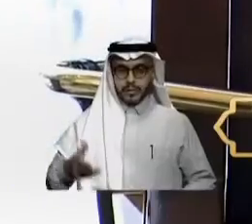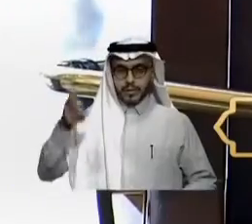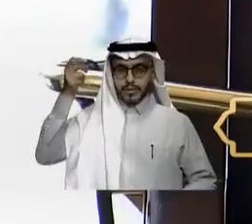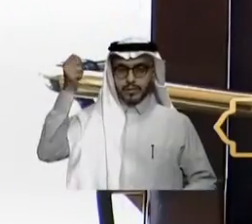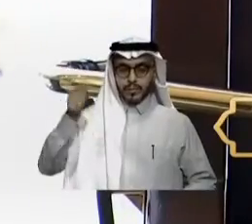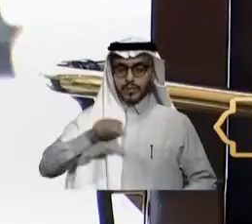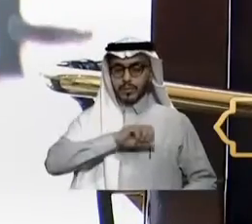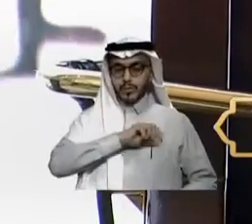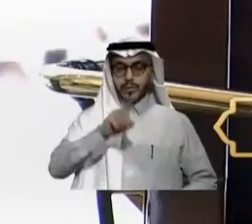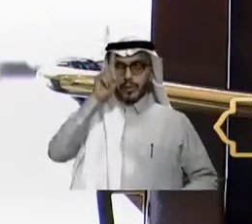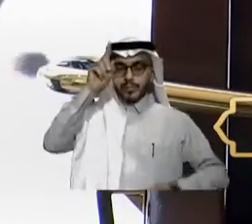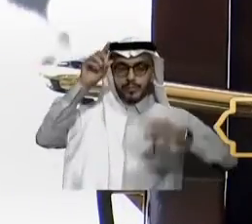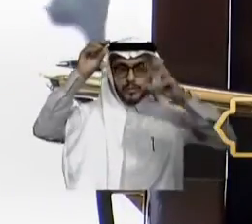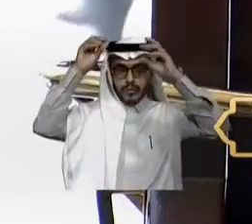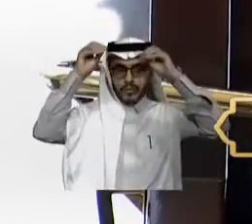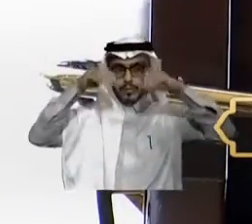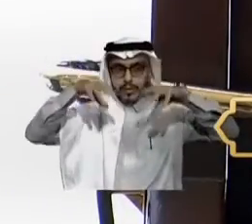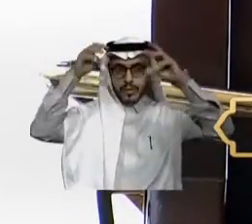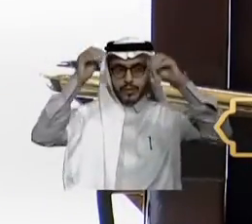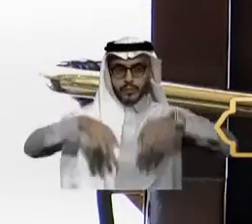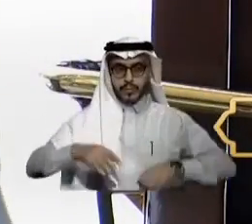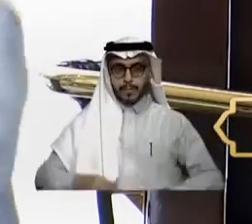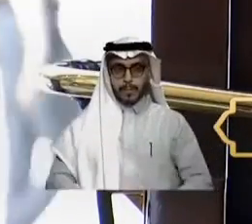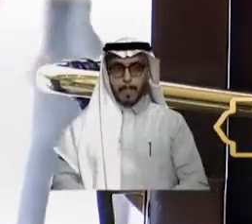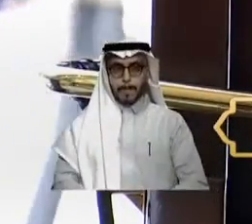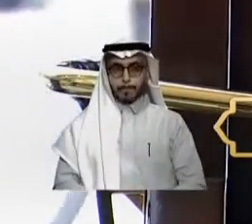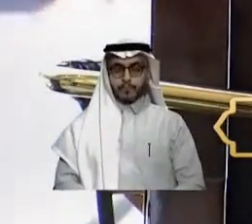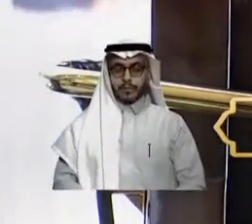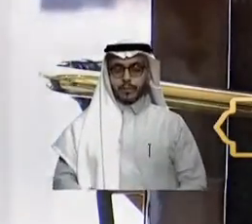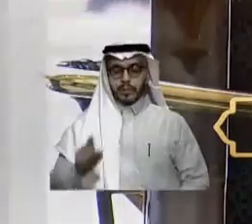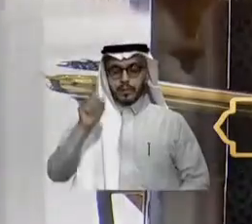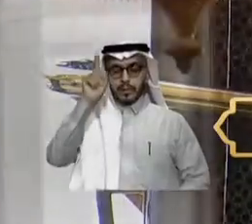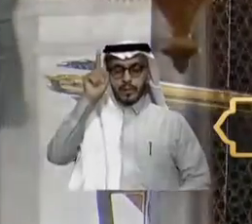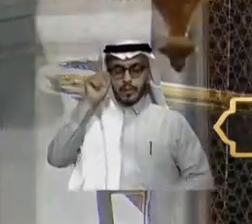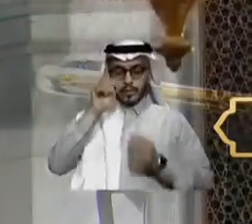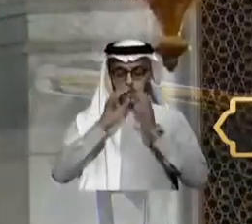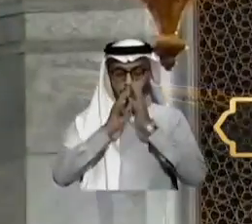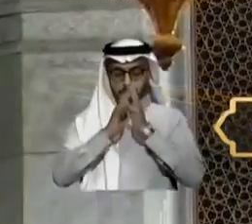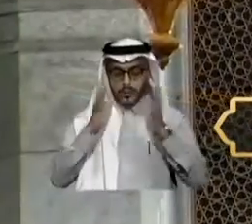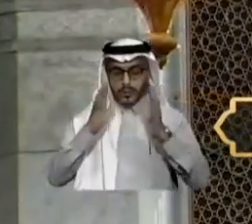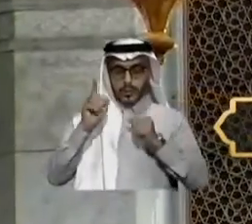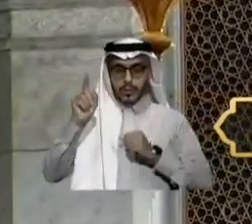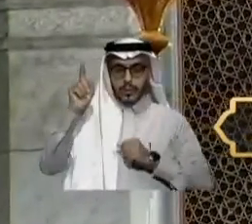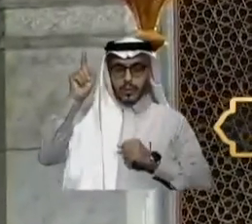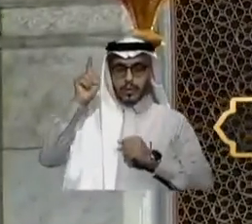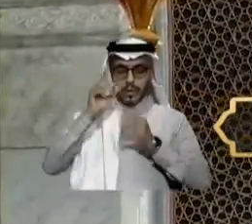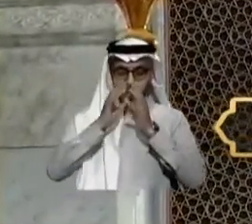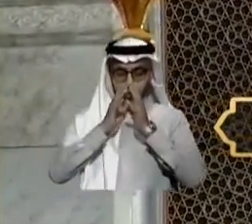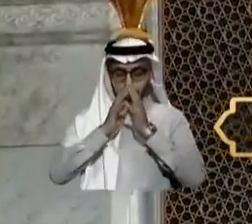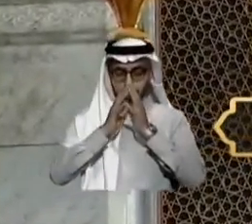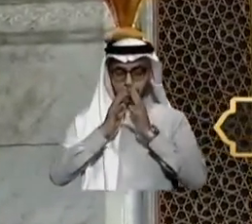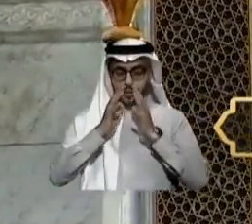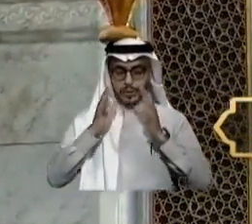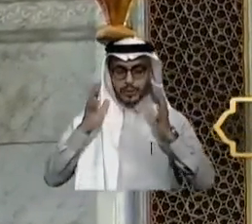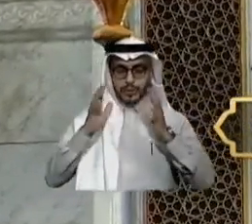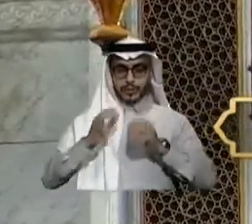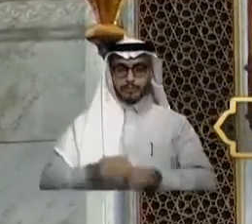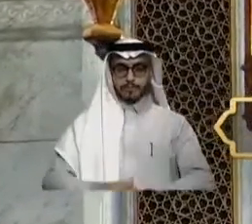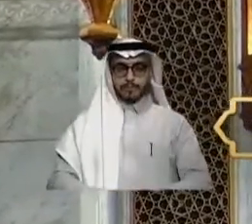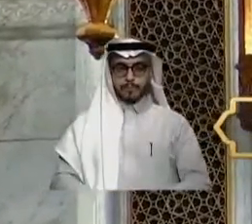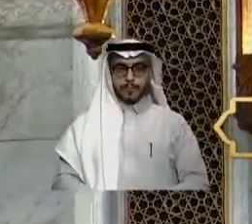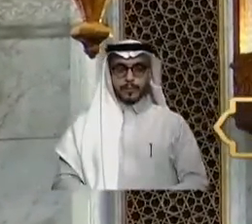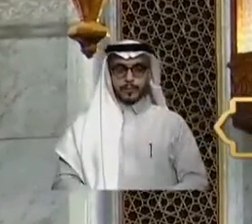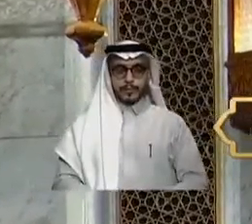السلام عليكم ورحمة الله وبركاته. الله أكبر، الله